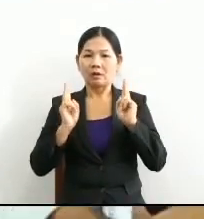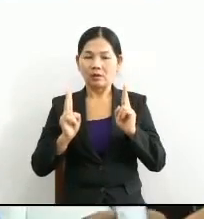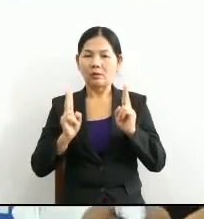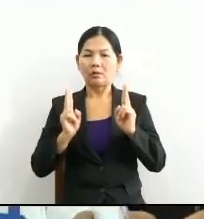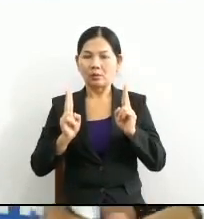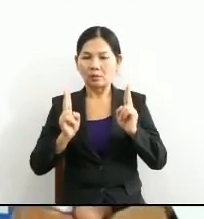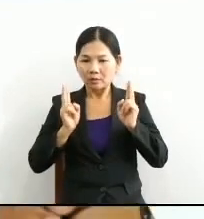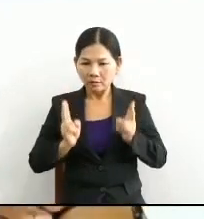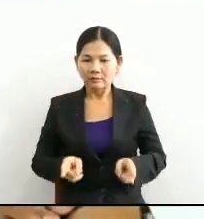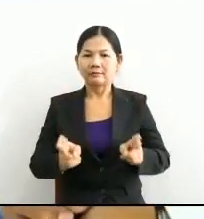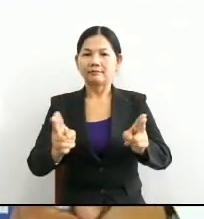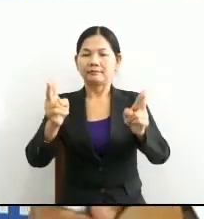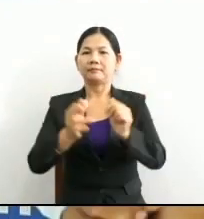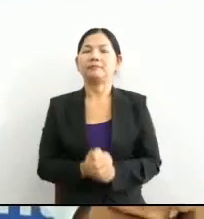con